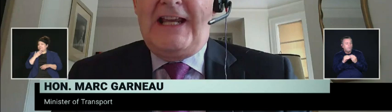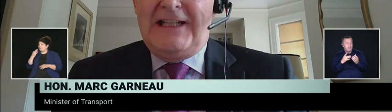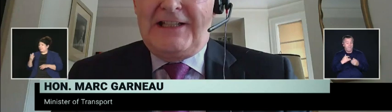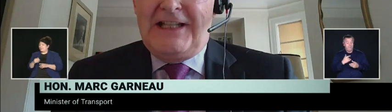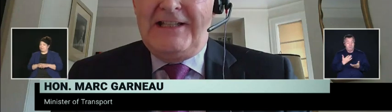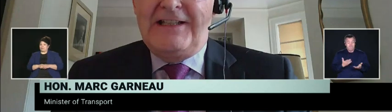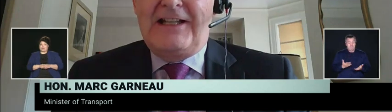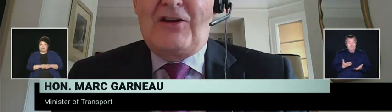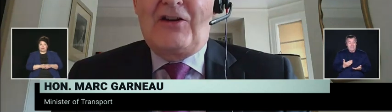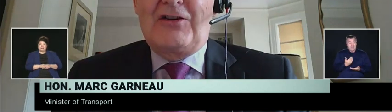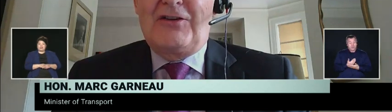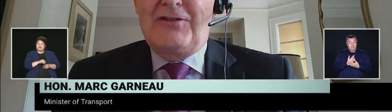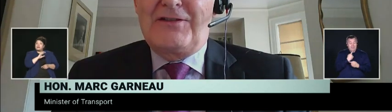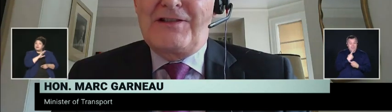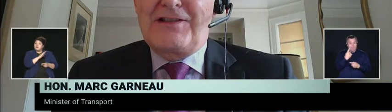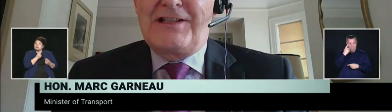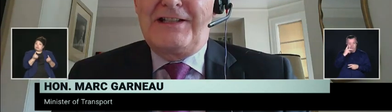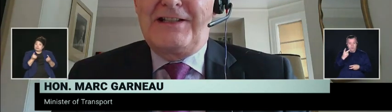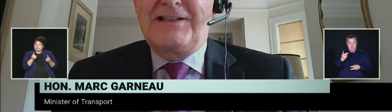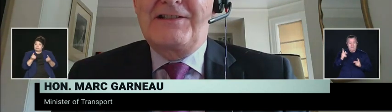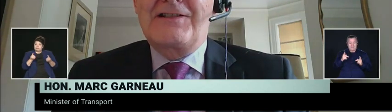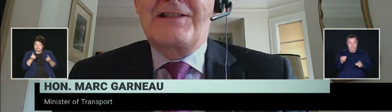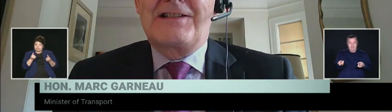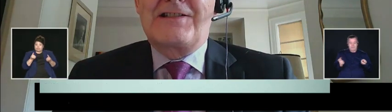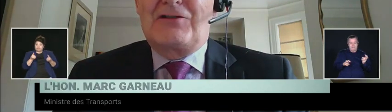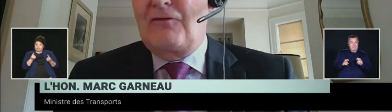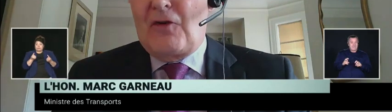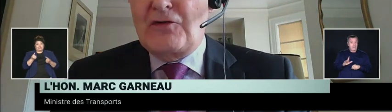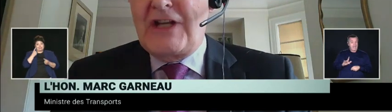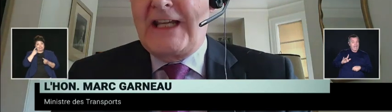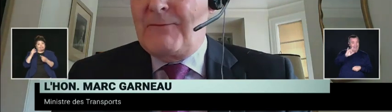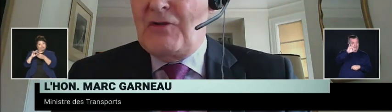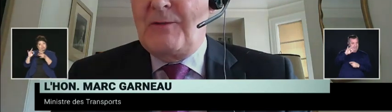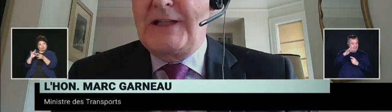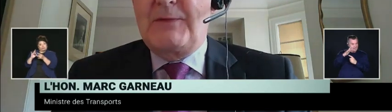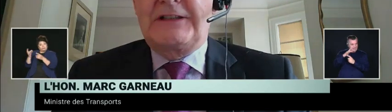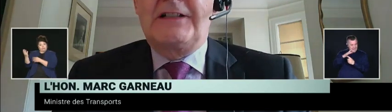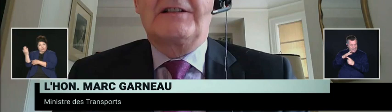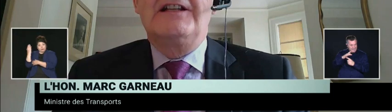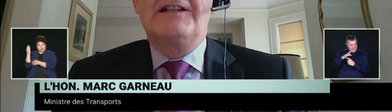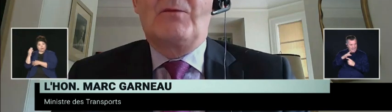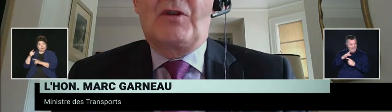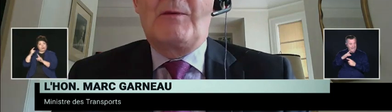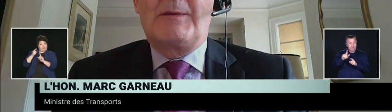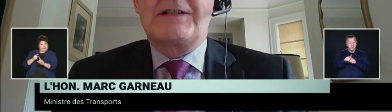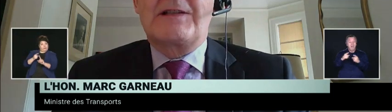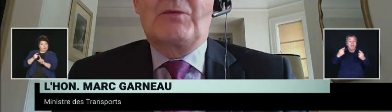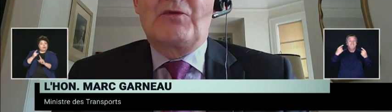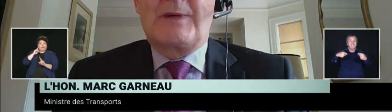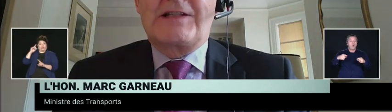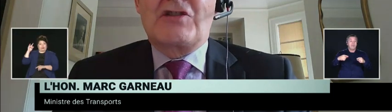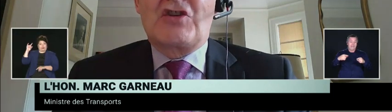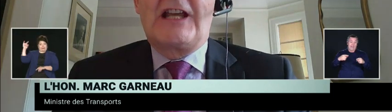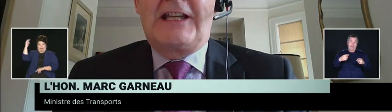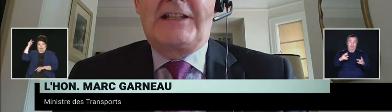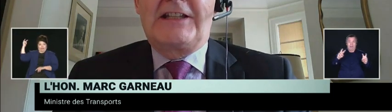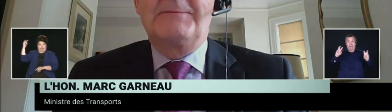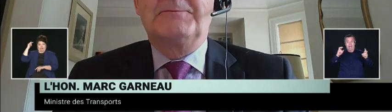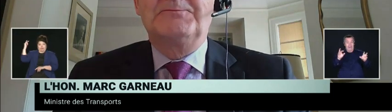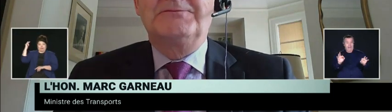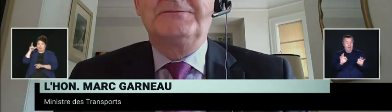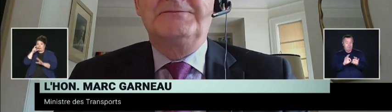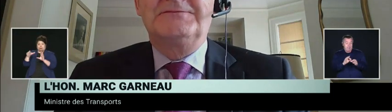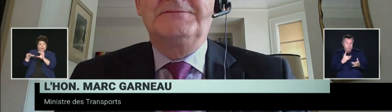passagers aériens. Alors, c'est une frontière absolument importante. Pour le moment, c'est pour nos passagers